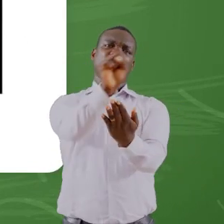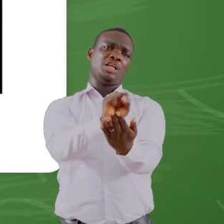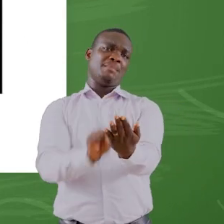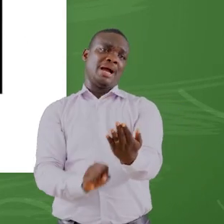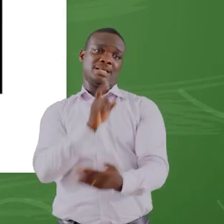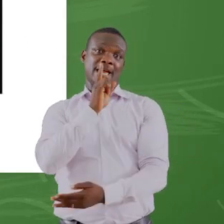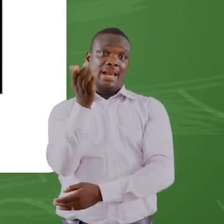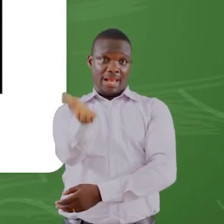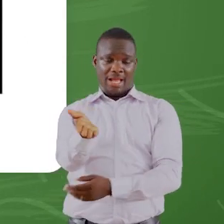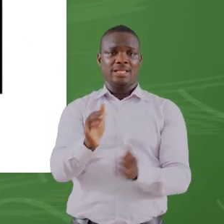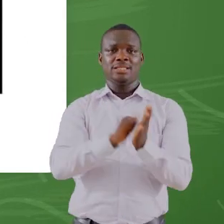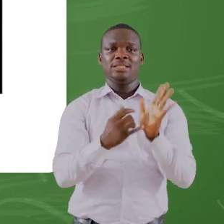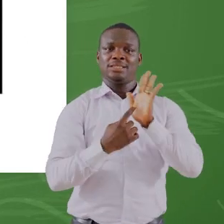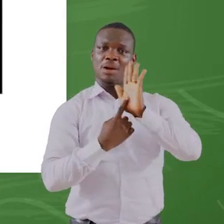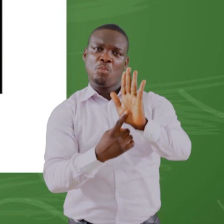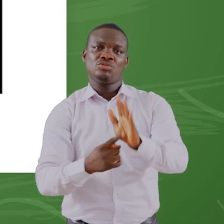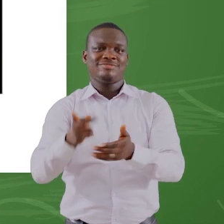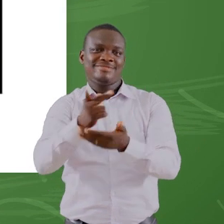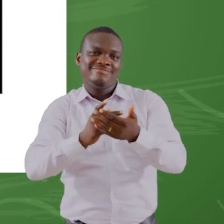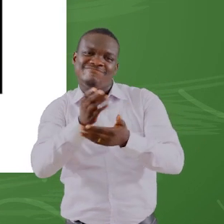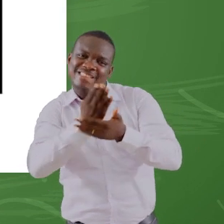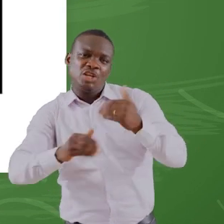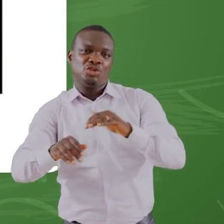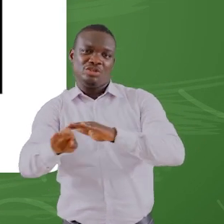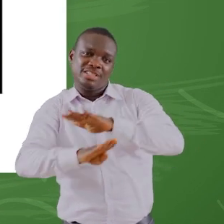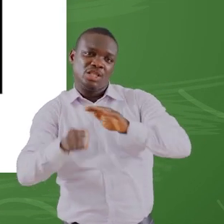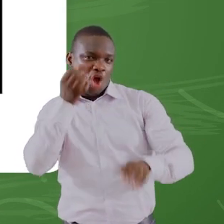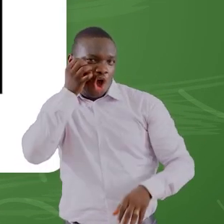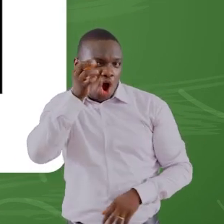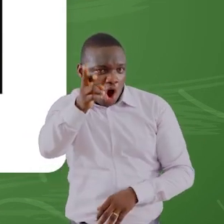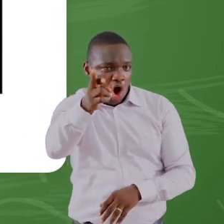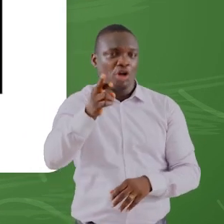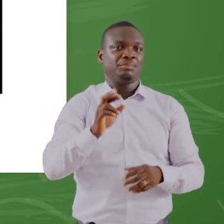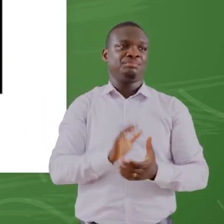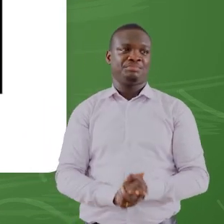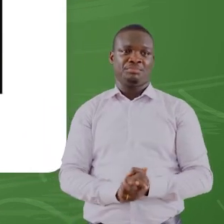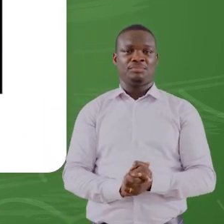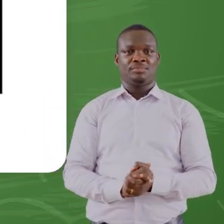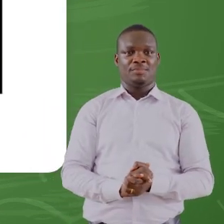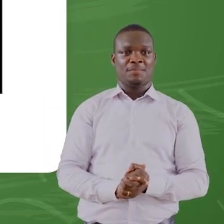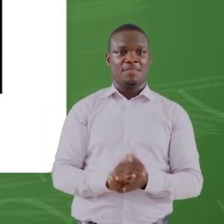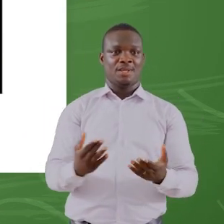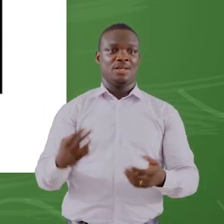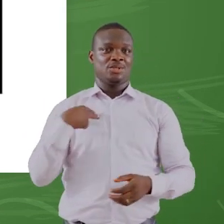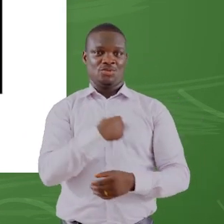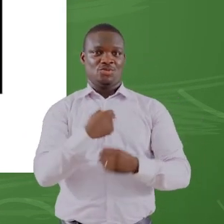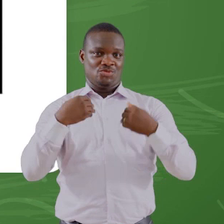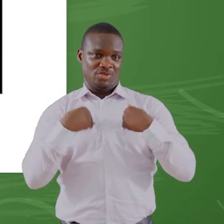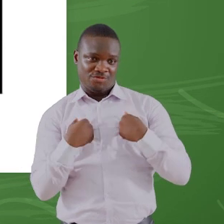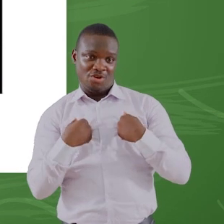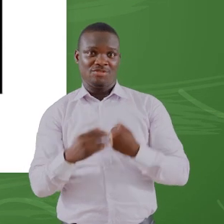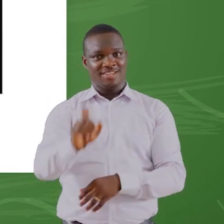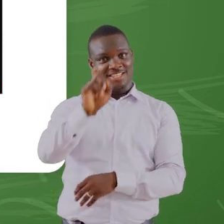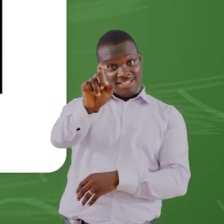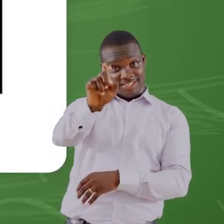ci-dessous présente quelques gîtes d'or ou gîtes aurifères